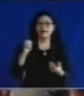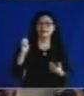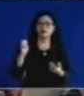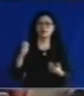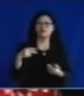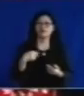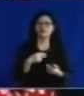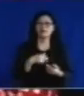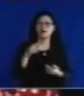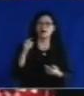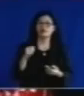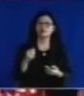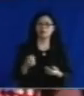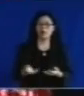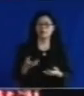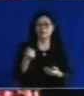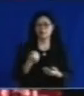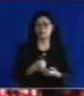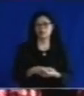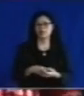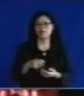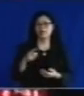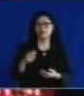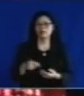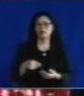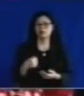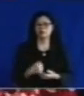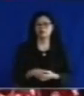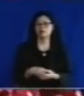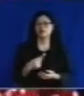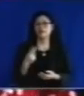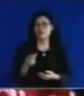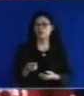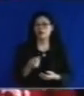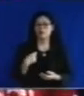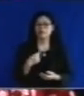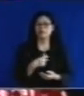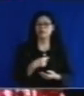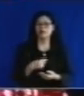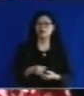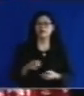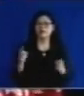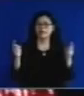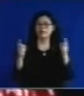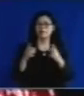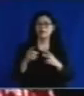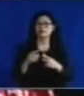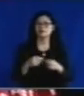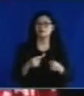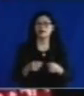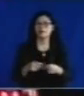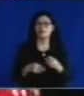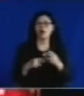kita harus menjaring aspirasi dengan legislatif. Anggota dewan yang di 50, itulah kita akan bermusyawarah dengan dewan sebagai perwakilan